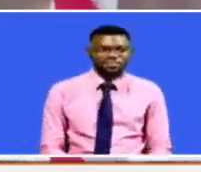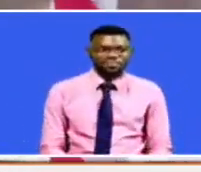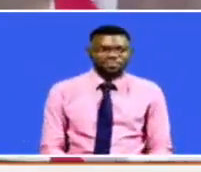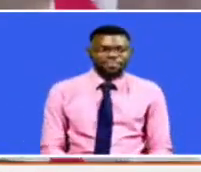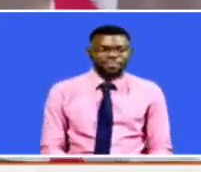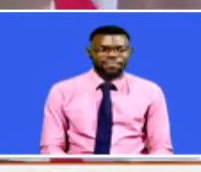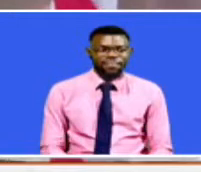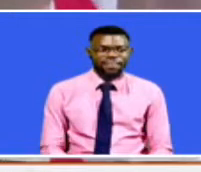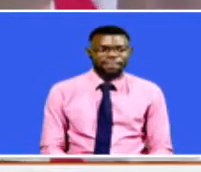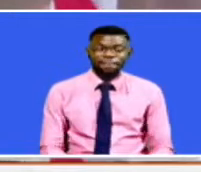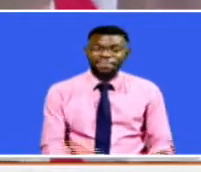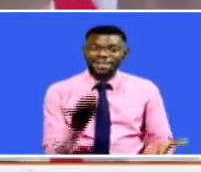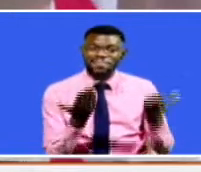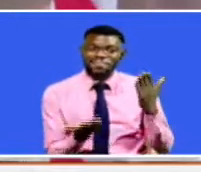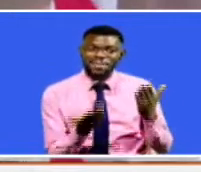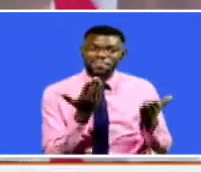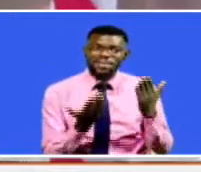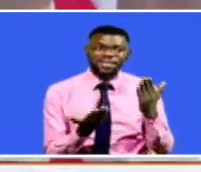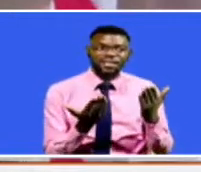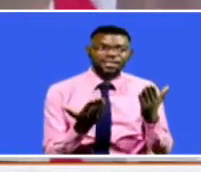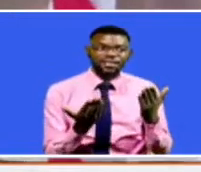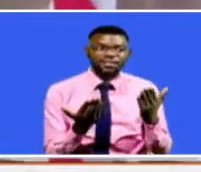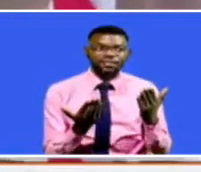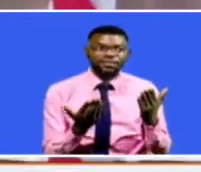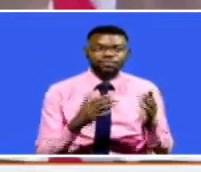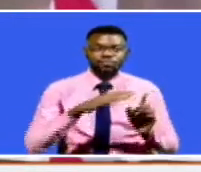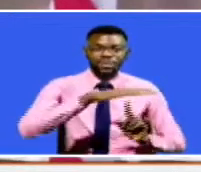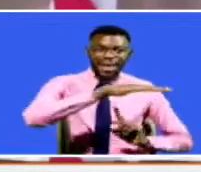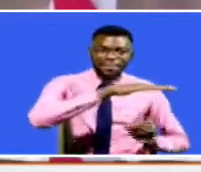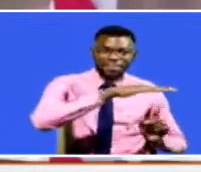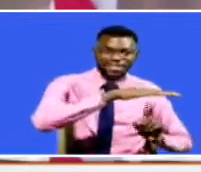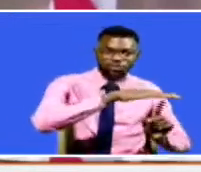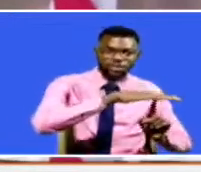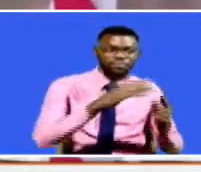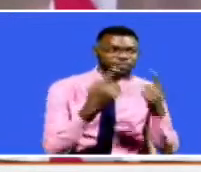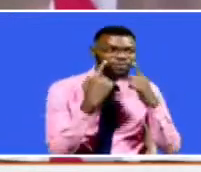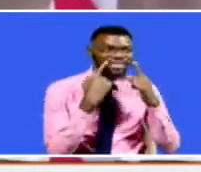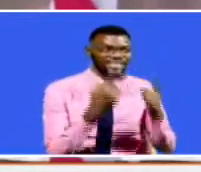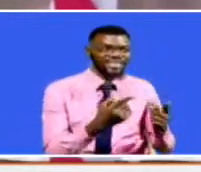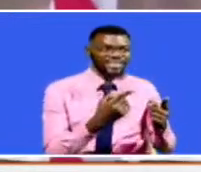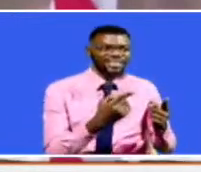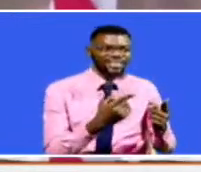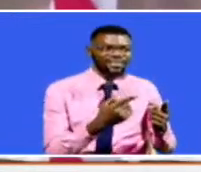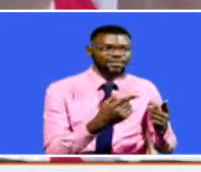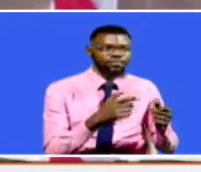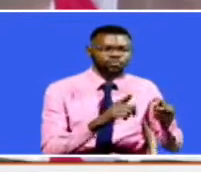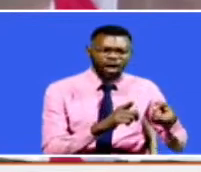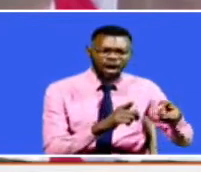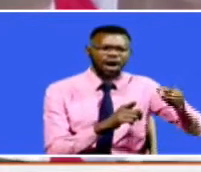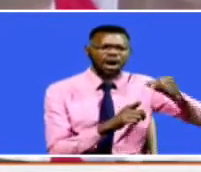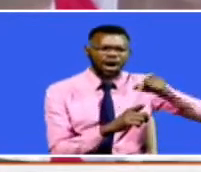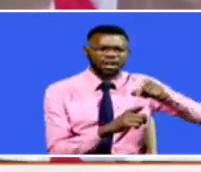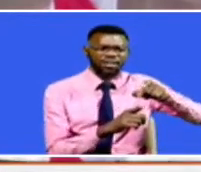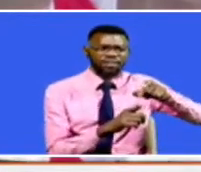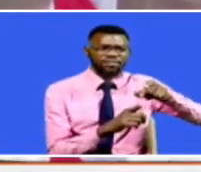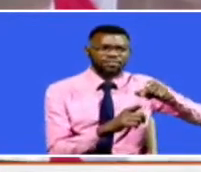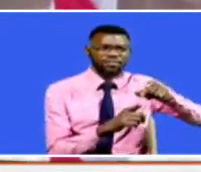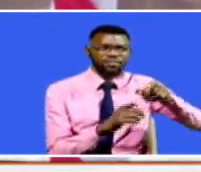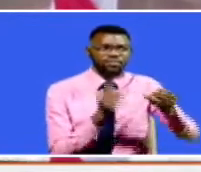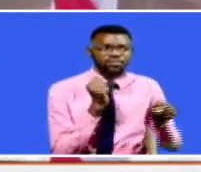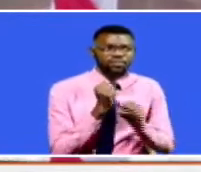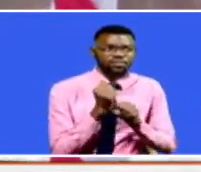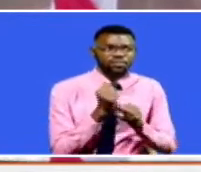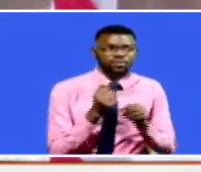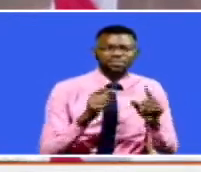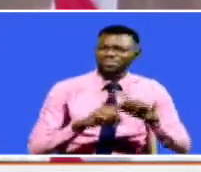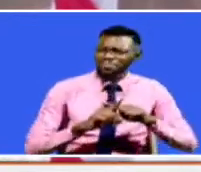yenye labda tumeiona some ministries wameongeza ongeza kidogo, na tungependa kuambia kwamba this is